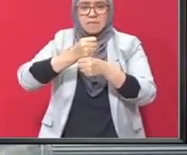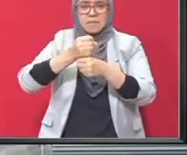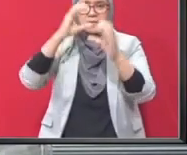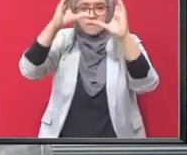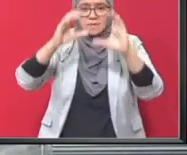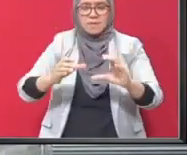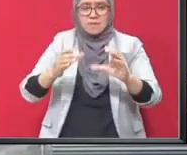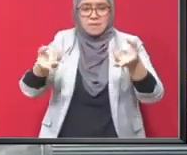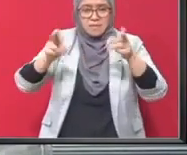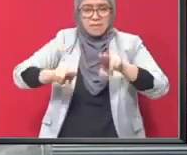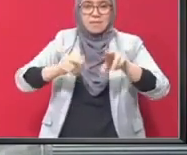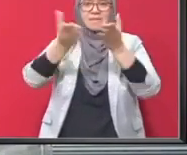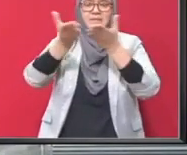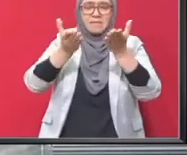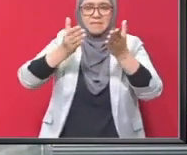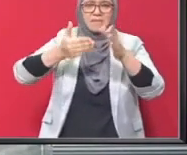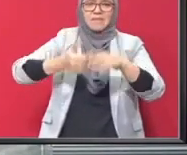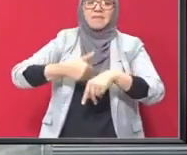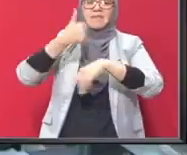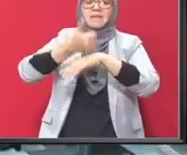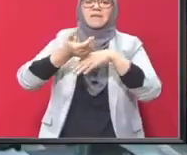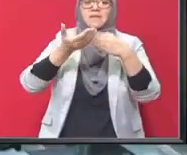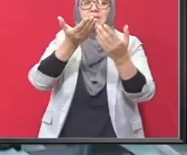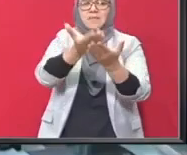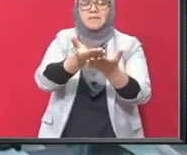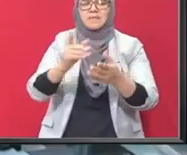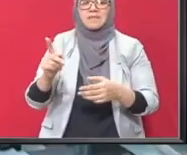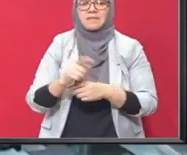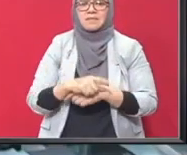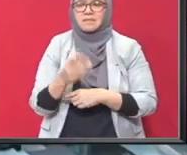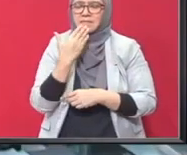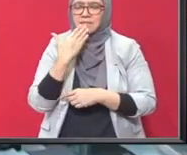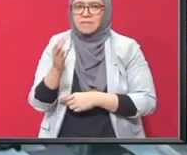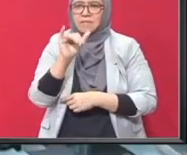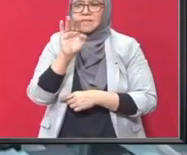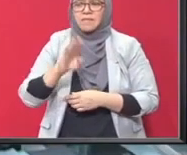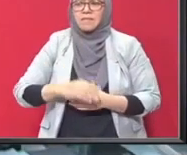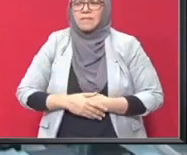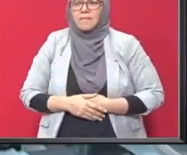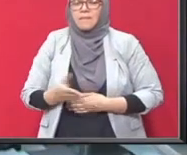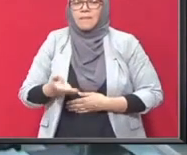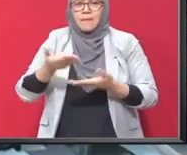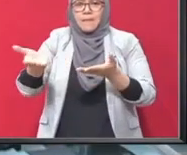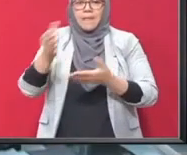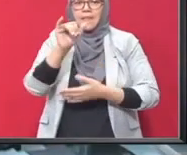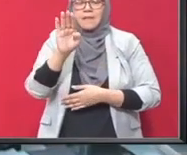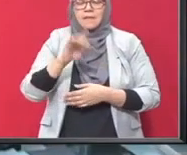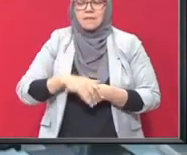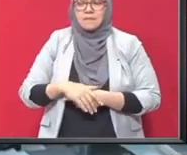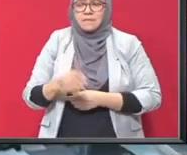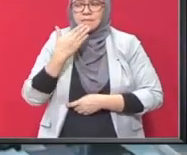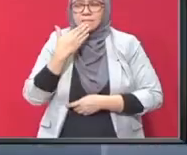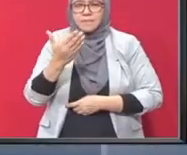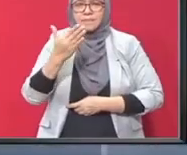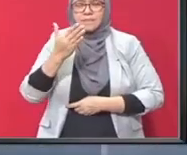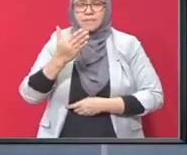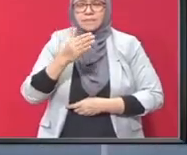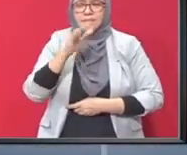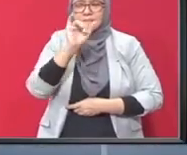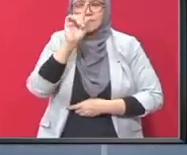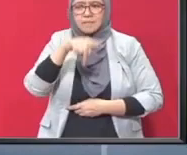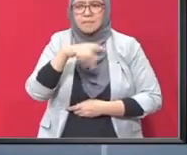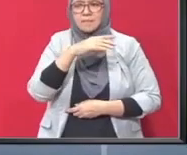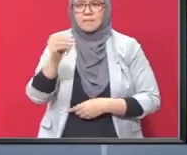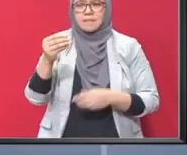sekian terima kasih percaya Mama ceritanya enggak sih ikan kasih suka yang memakai